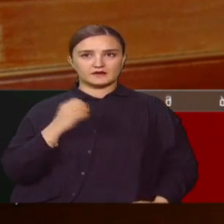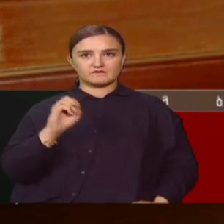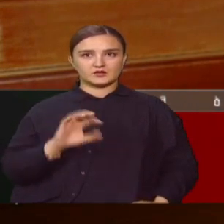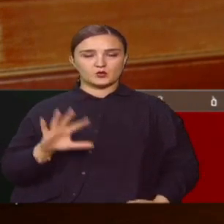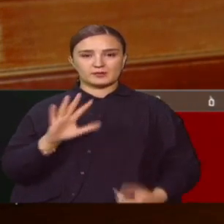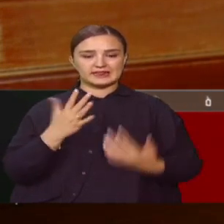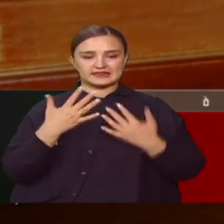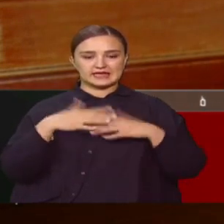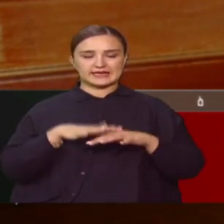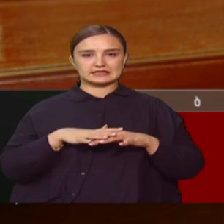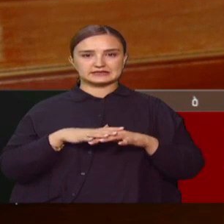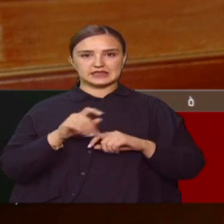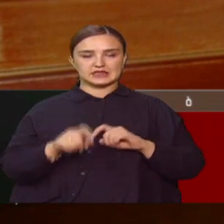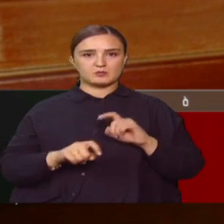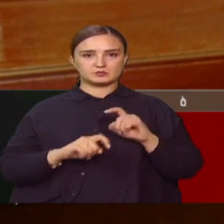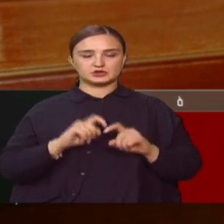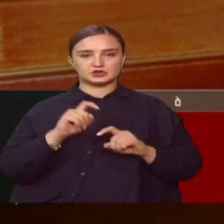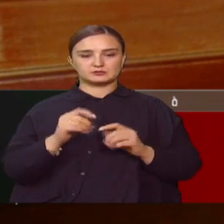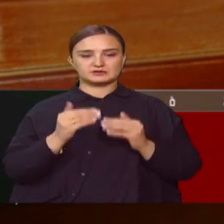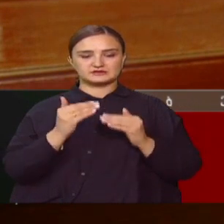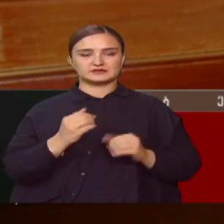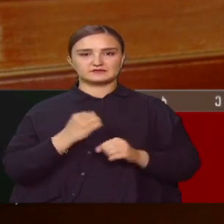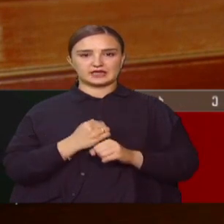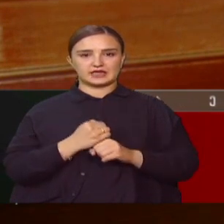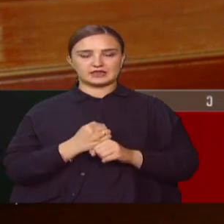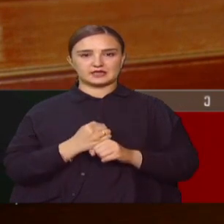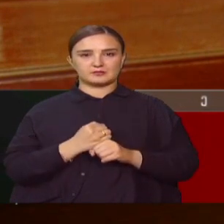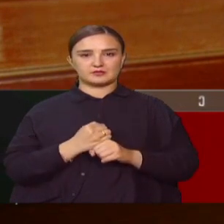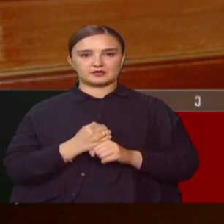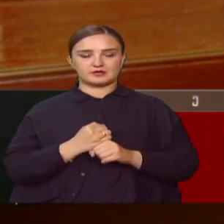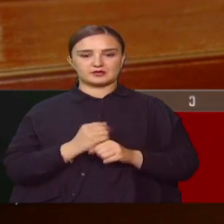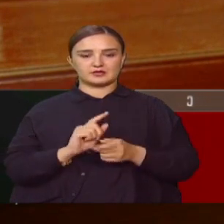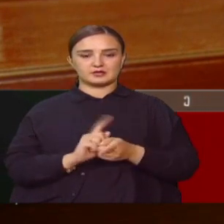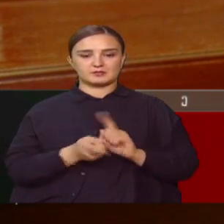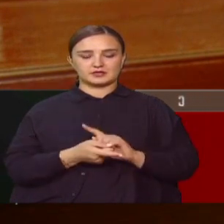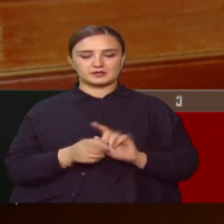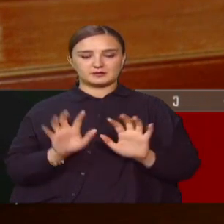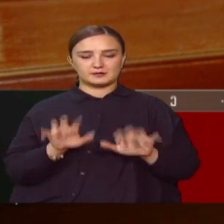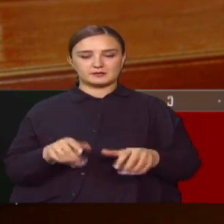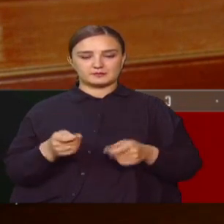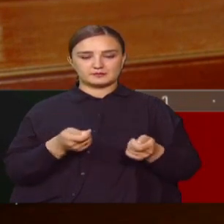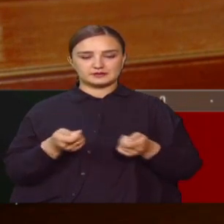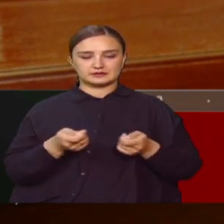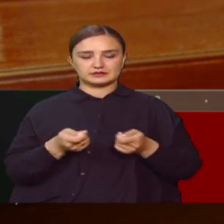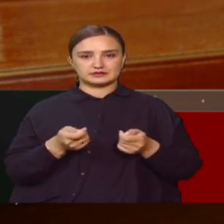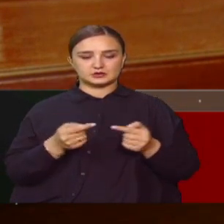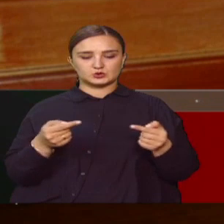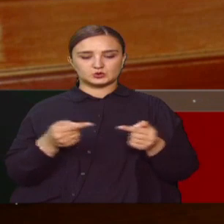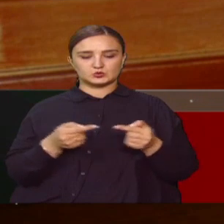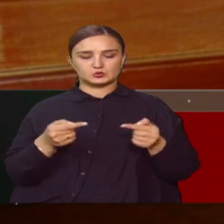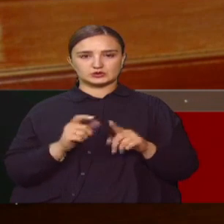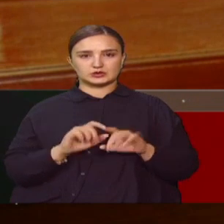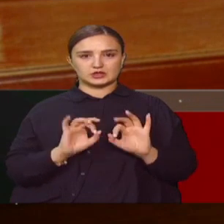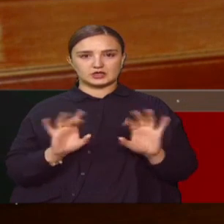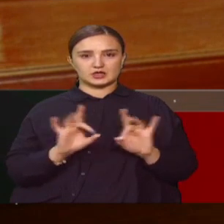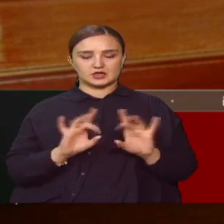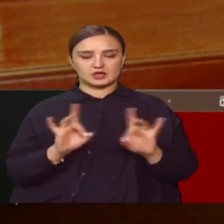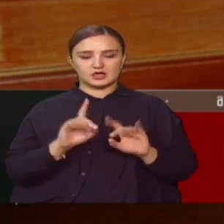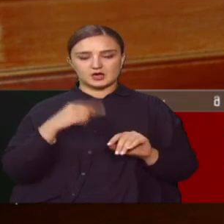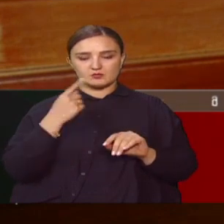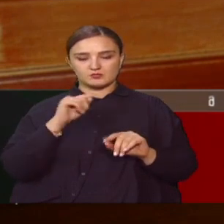ვთქვათ, ინტეგრაციის გზაზე გადადგმული ნაბიჯებისთვის ვაკეთებ ამას. Არადა prezidenti zustat ahmovanebda